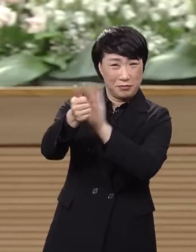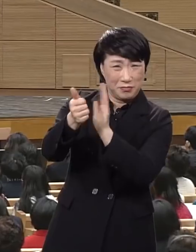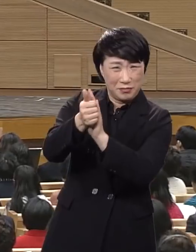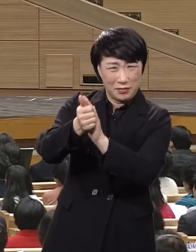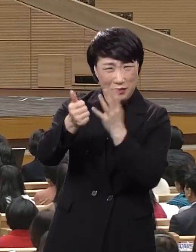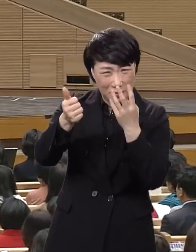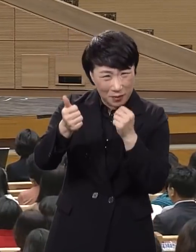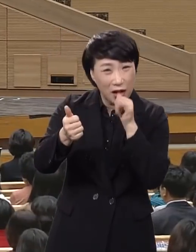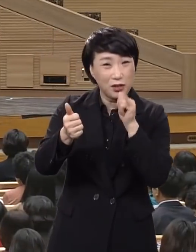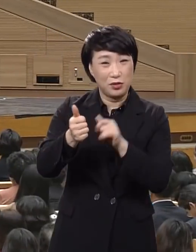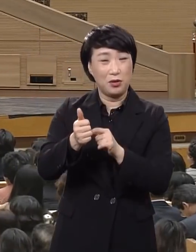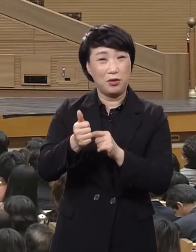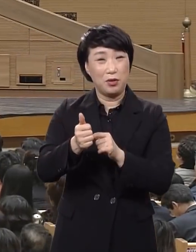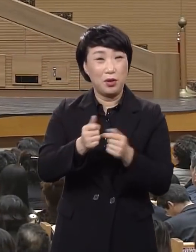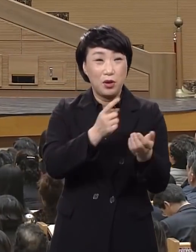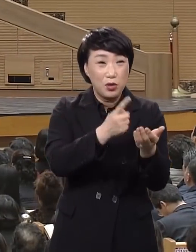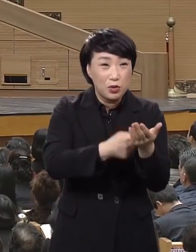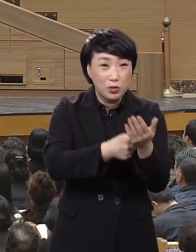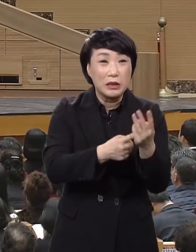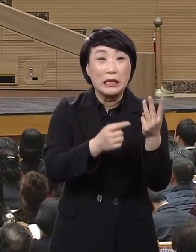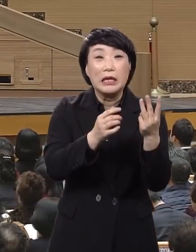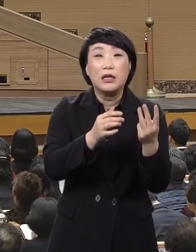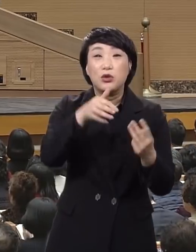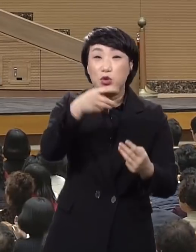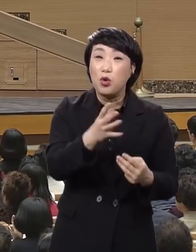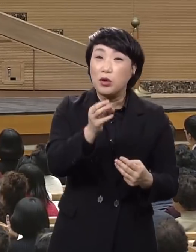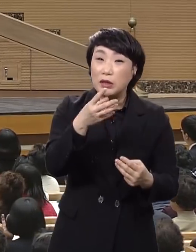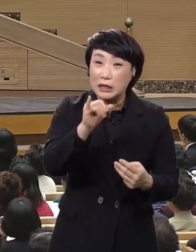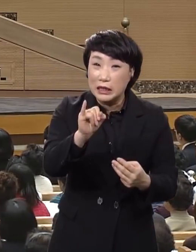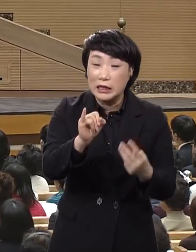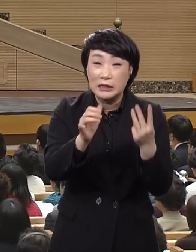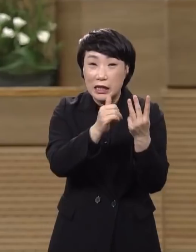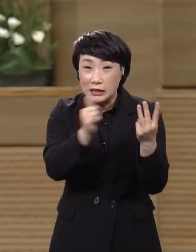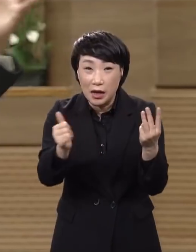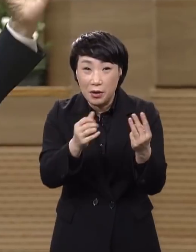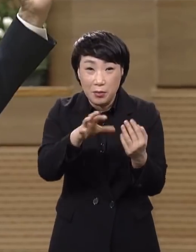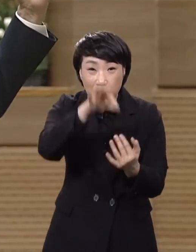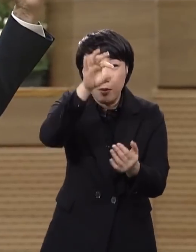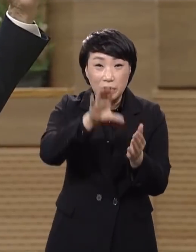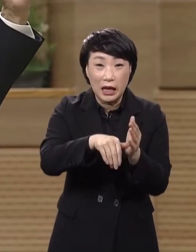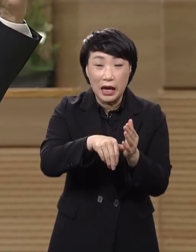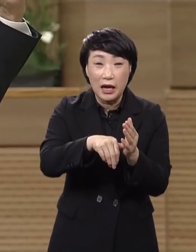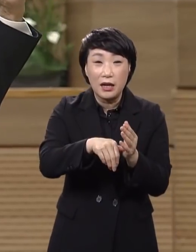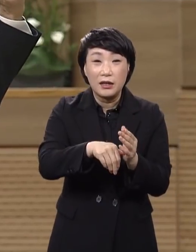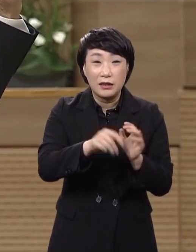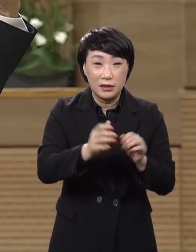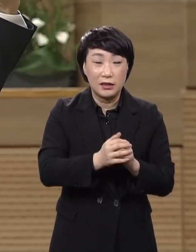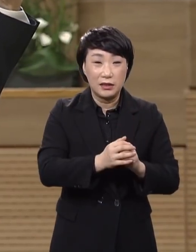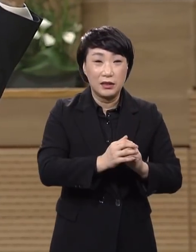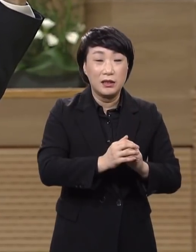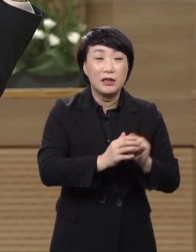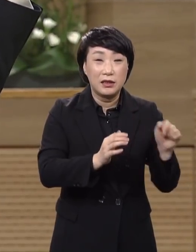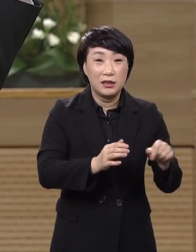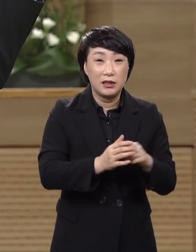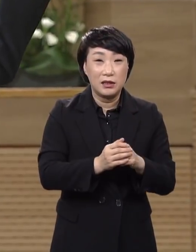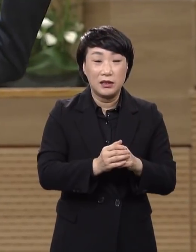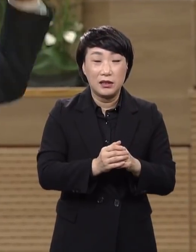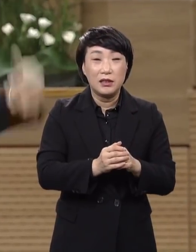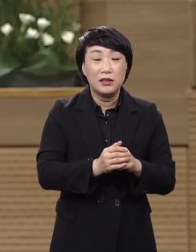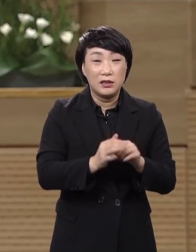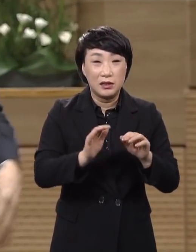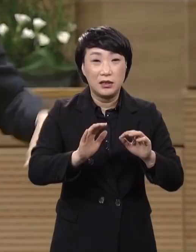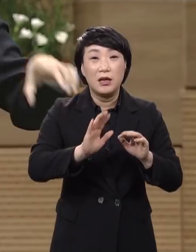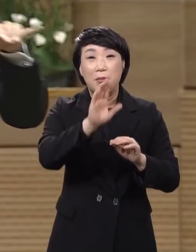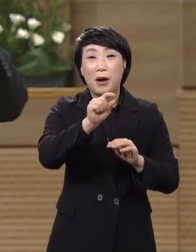운영했더니 총리 셋을 뽑는데 거기 이방인이 그 나라의 바벨론의 총리가 되는